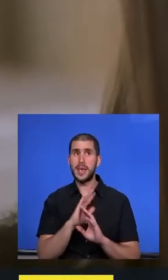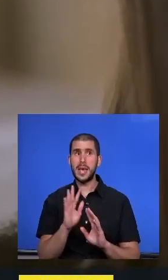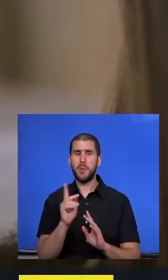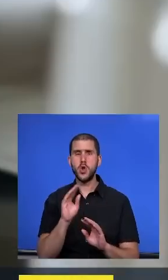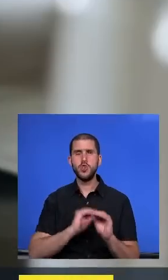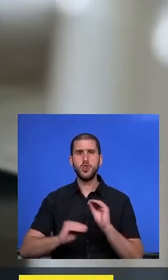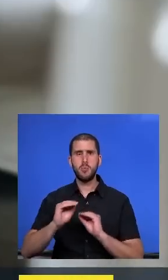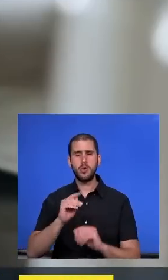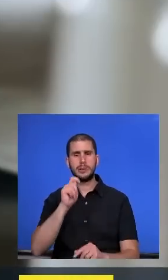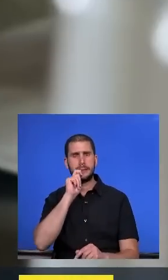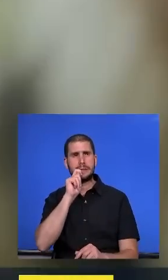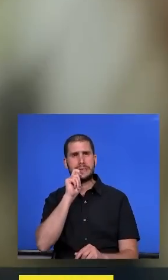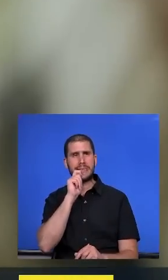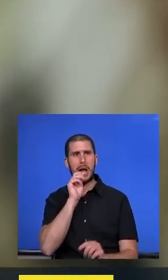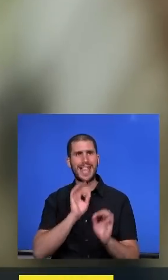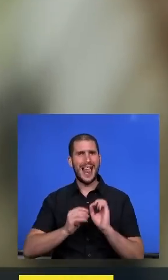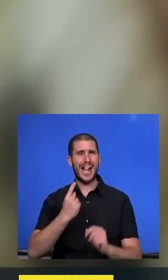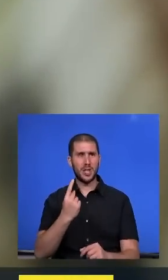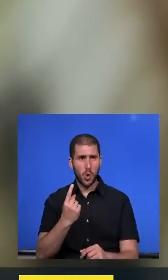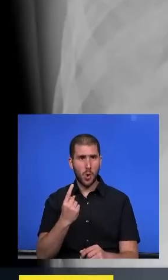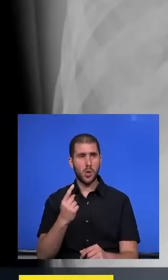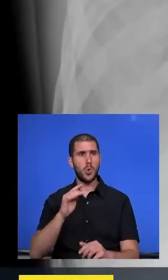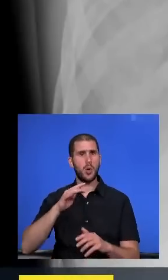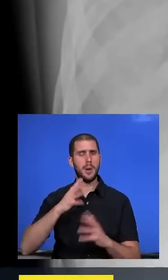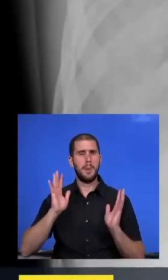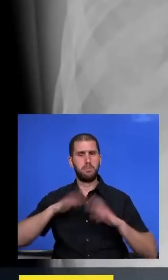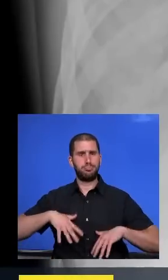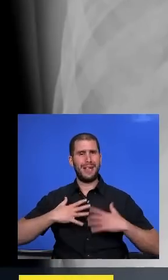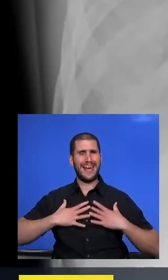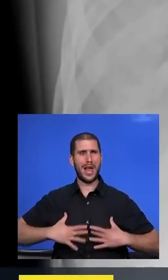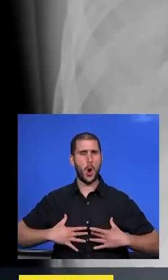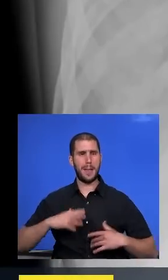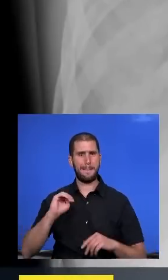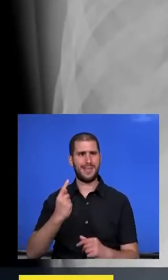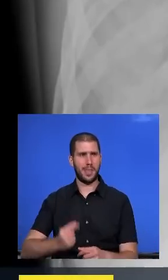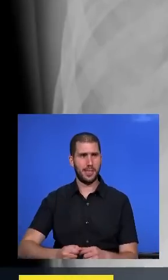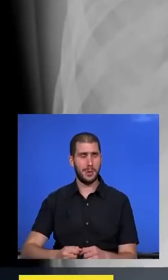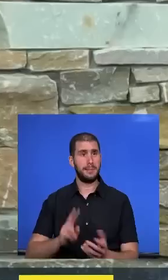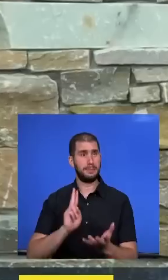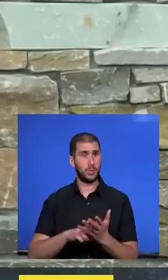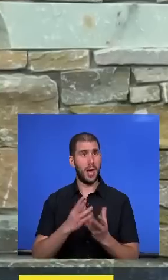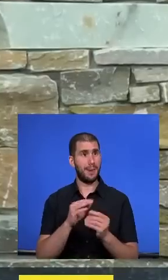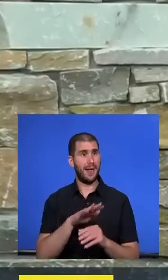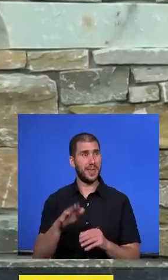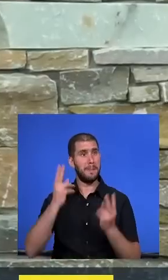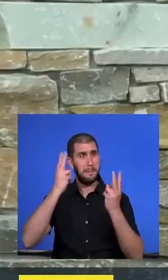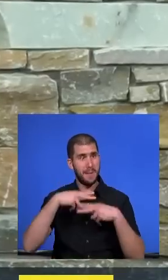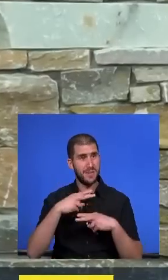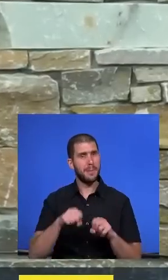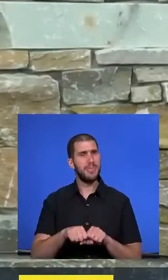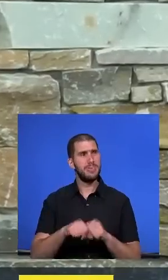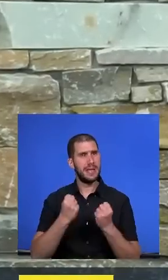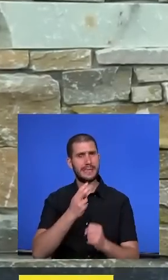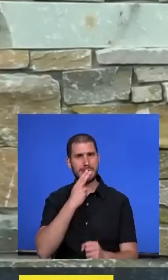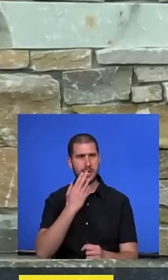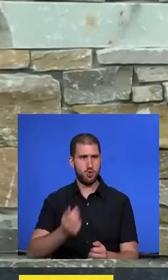השימוש בסיגריות האלקטרוניות שהביא לקריסת הריאות של מידן. ובזכותך הרבה ילדים מבינים עכשיו את הנזק